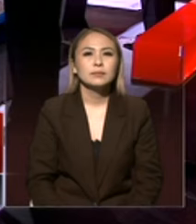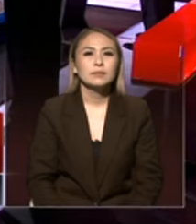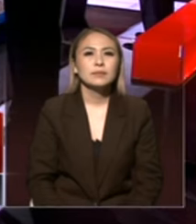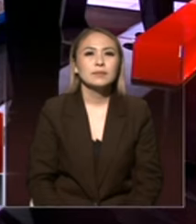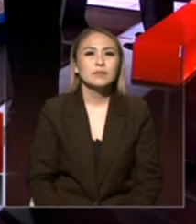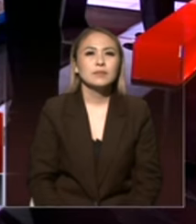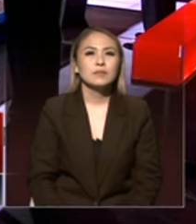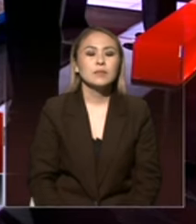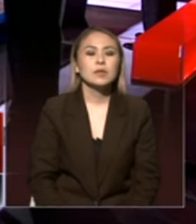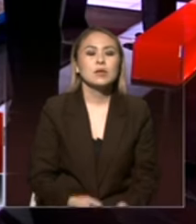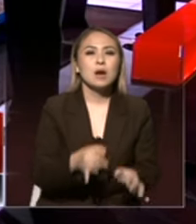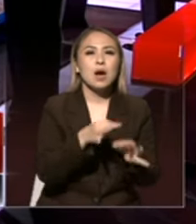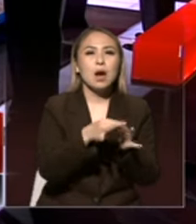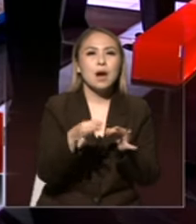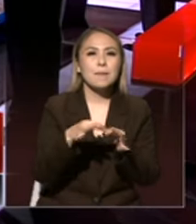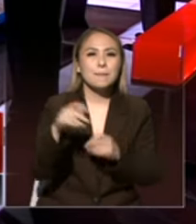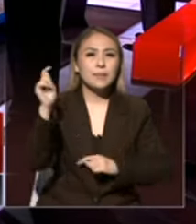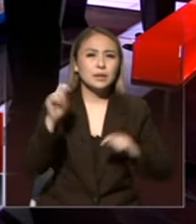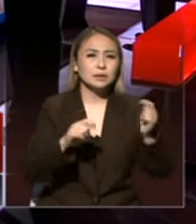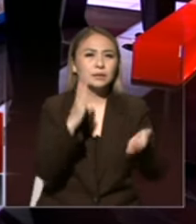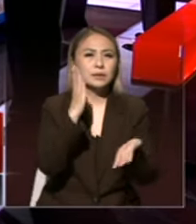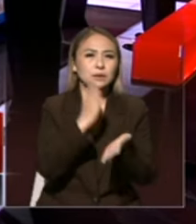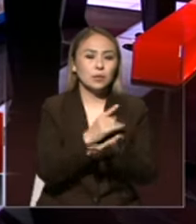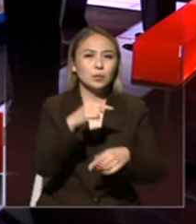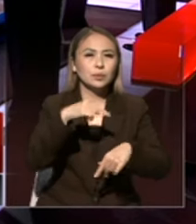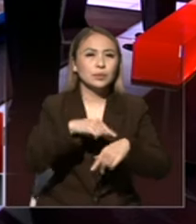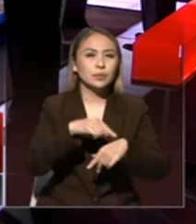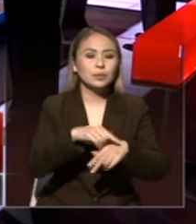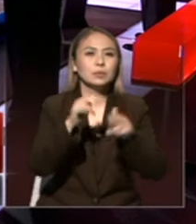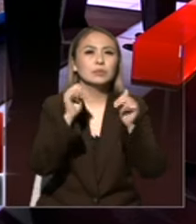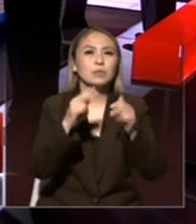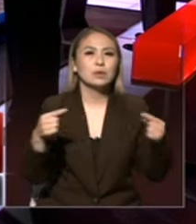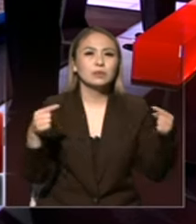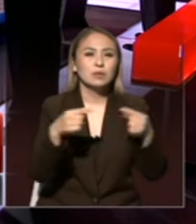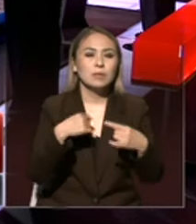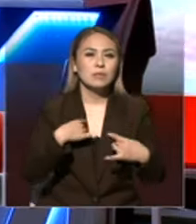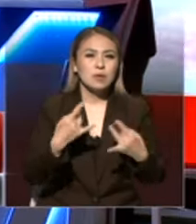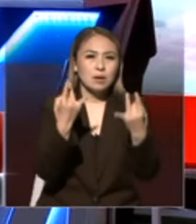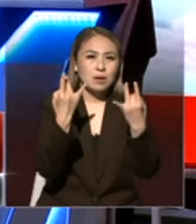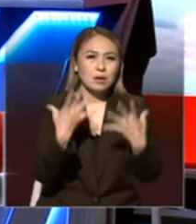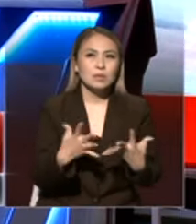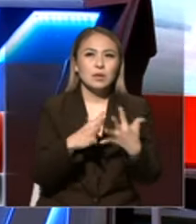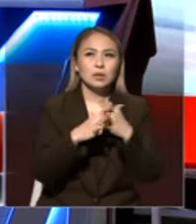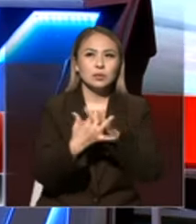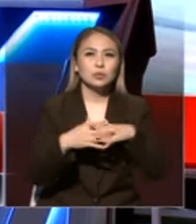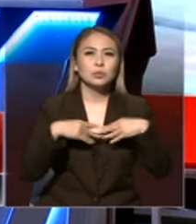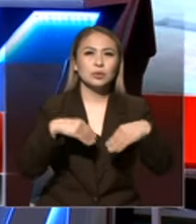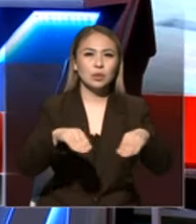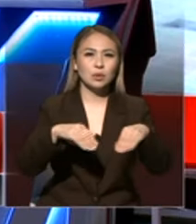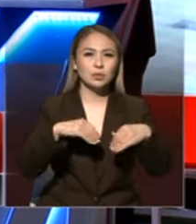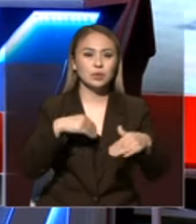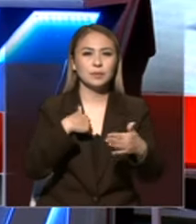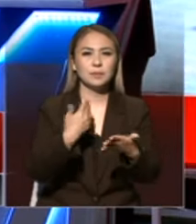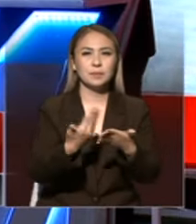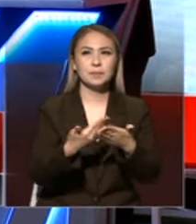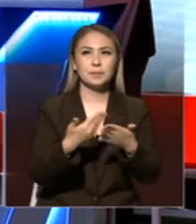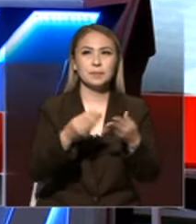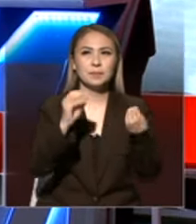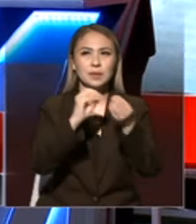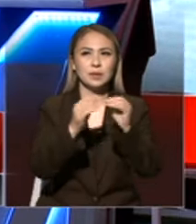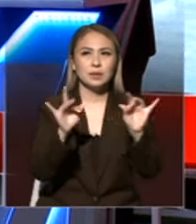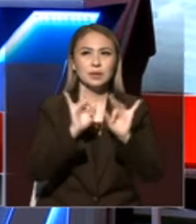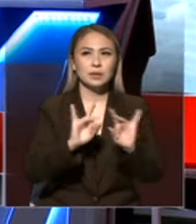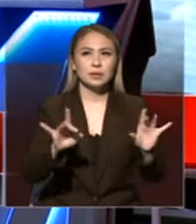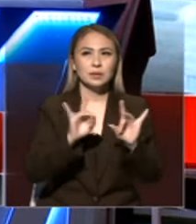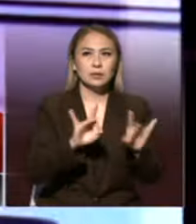Аймақтан келіп отырсыз ғой, қаншалықты қатты сезіледі? Енді қараңыздар, мен қарапайым шаруамын. Бұл мәселе жаңа ағамыз айтып жатыр